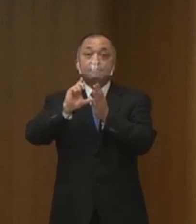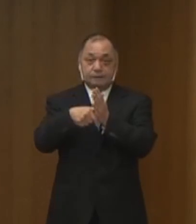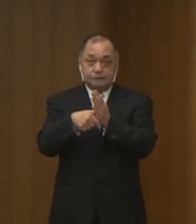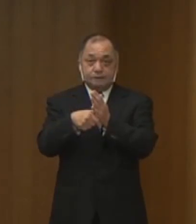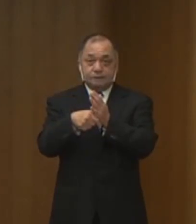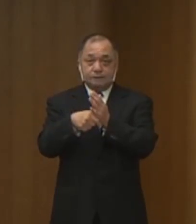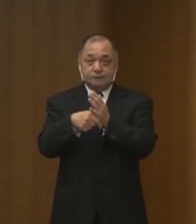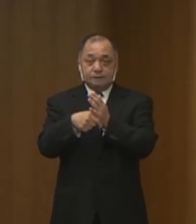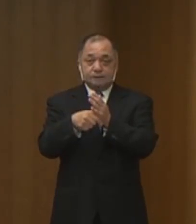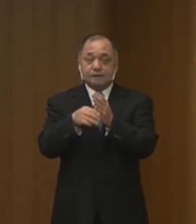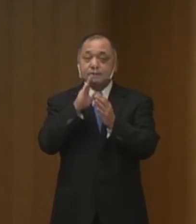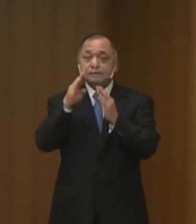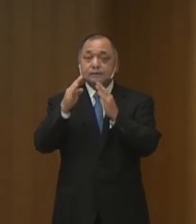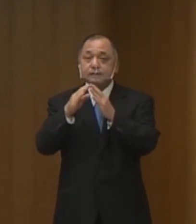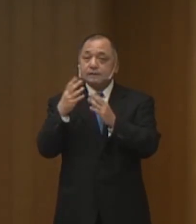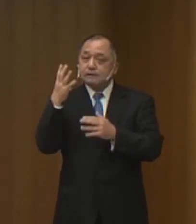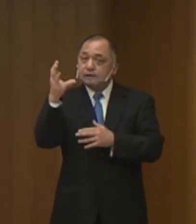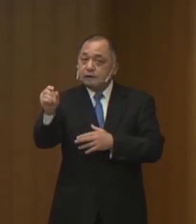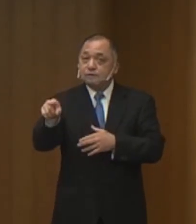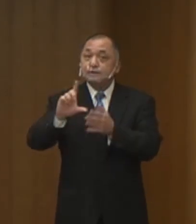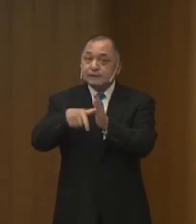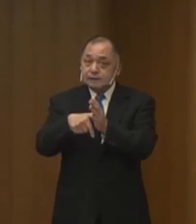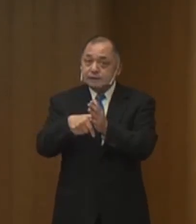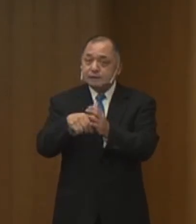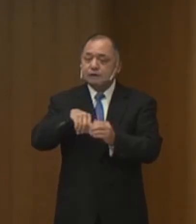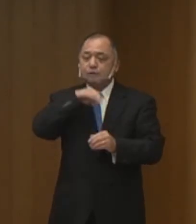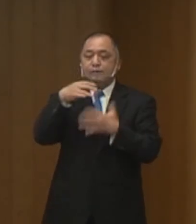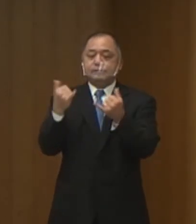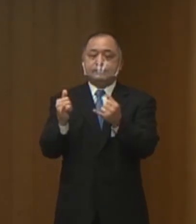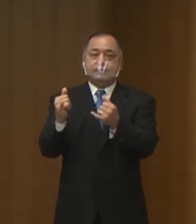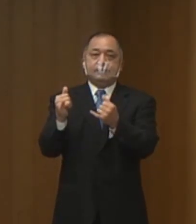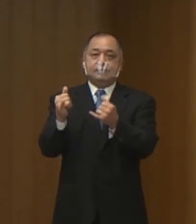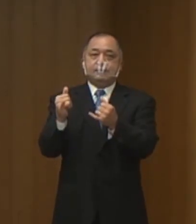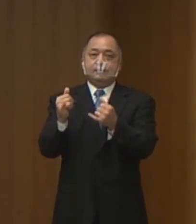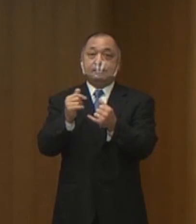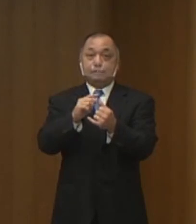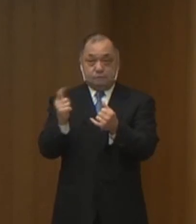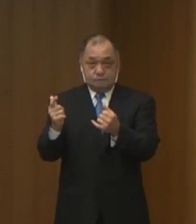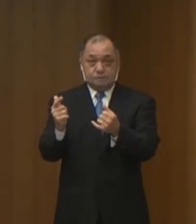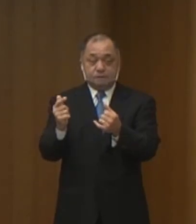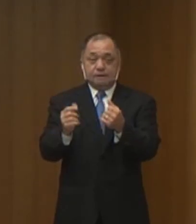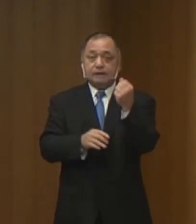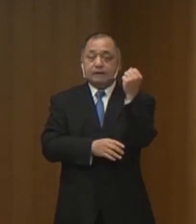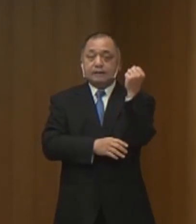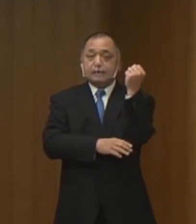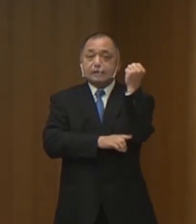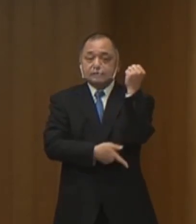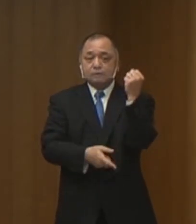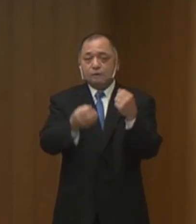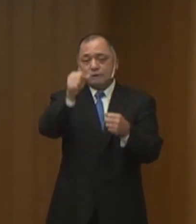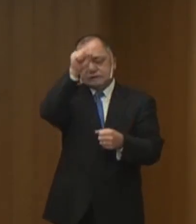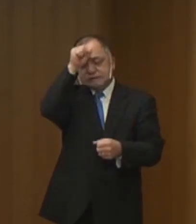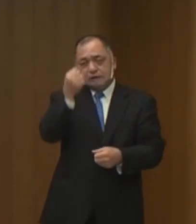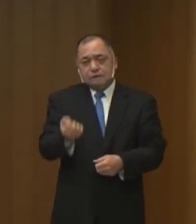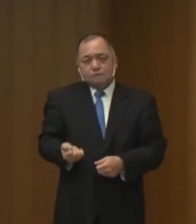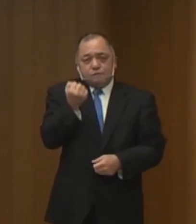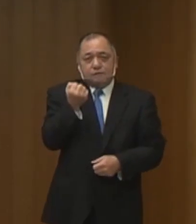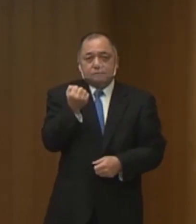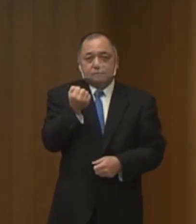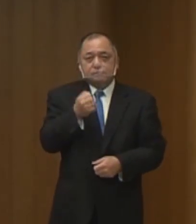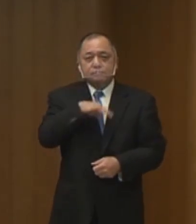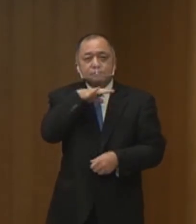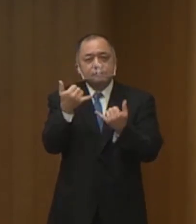先にですね、例えばそういった高齢者の方などがですね、基礎疾患がある方などがいらっしゃる場合